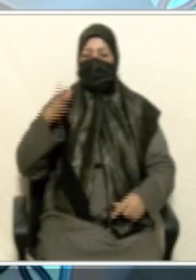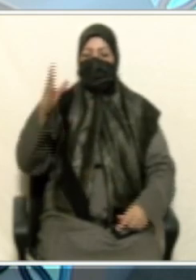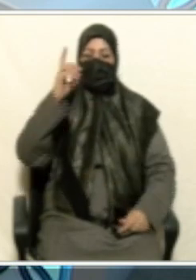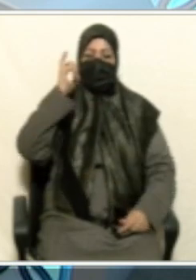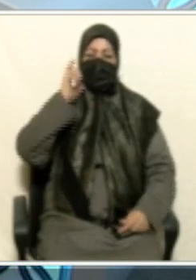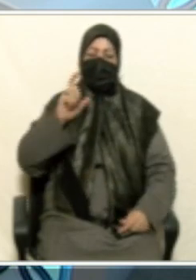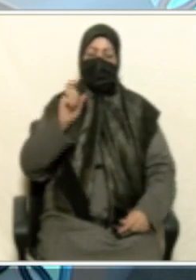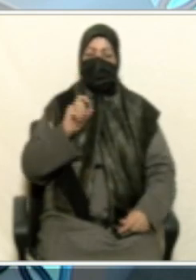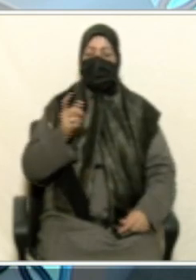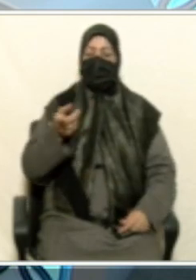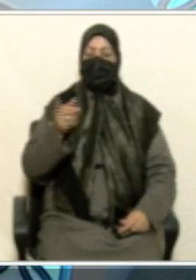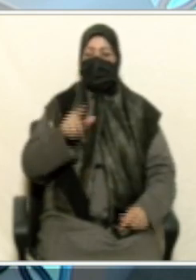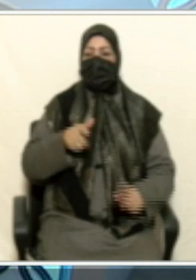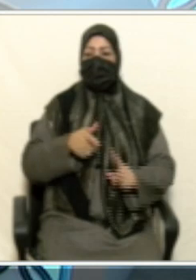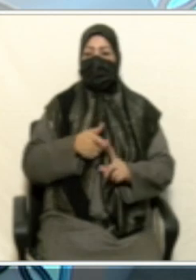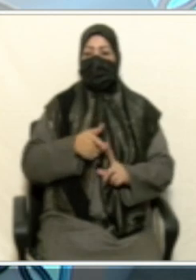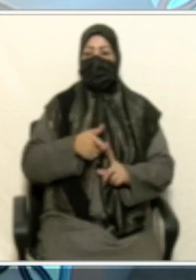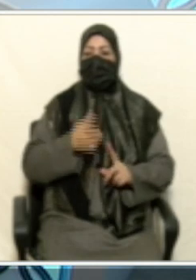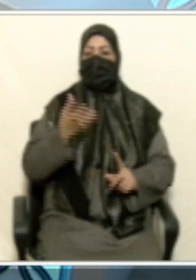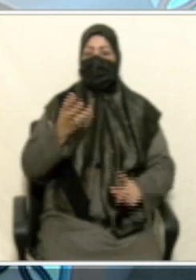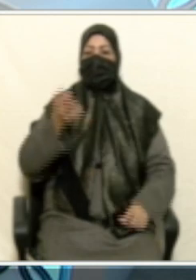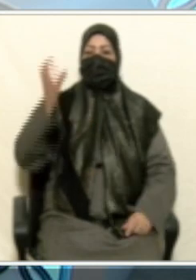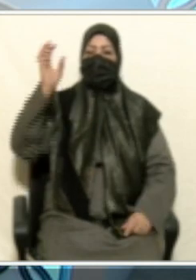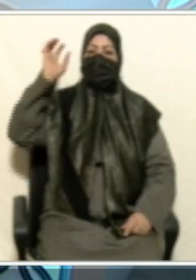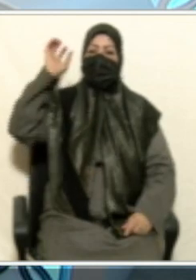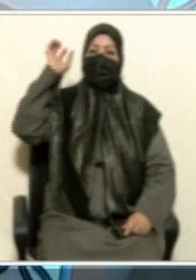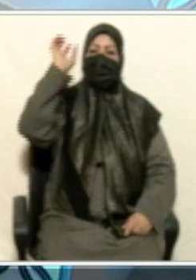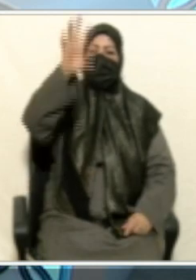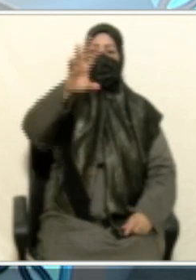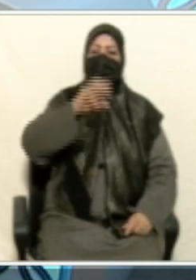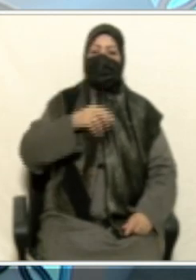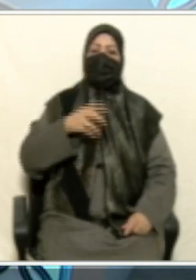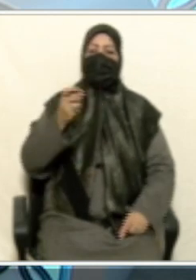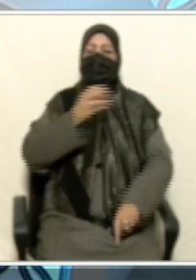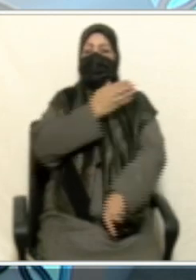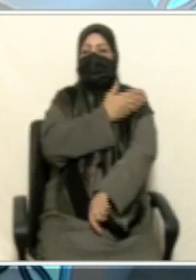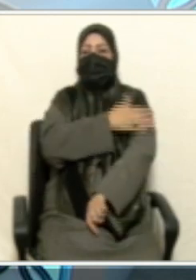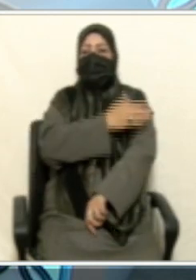هل هذه كفارة على ما فعله المذنب من المعاصي؟